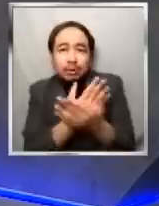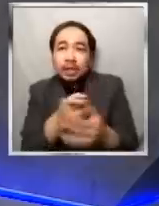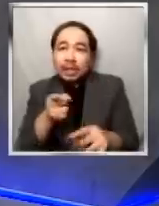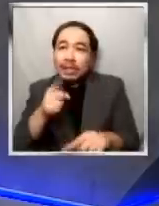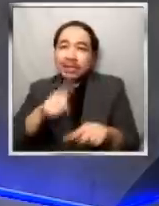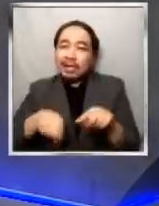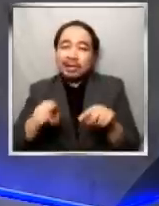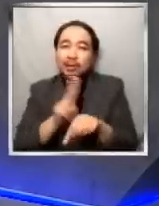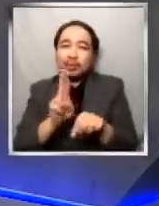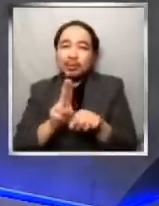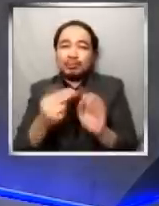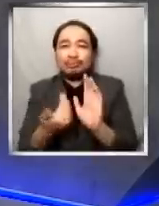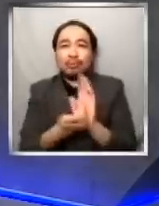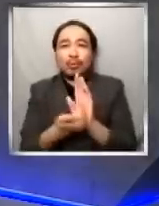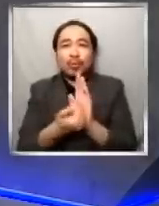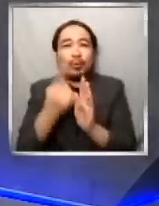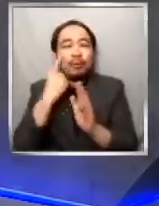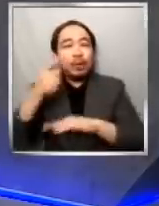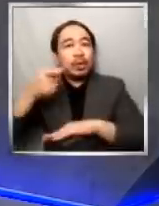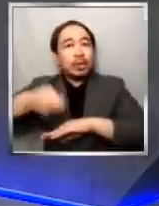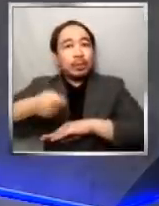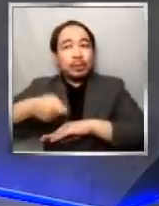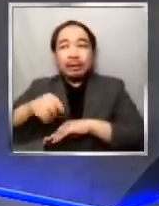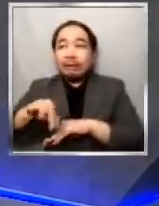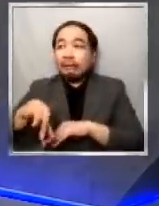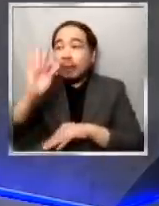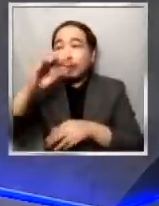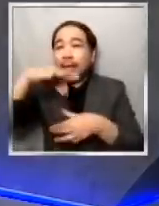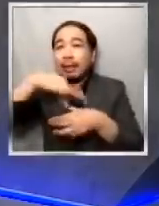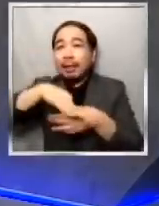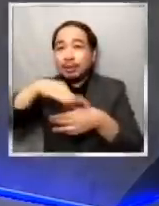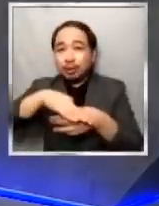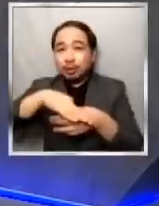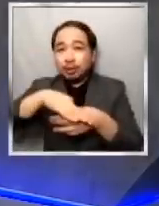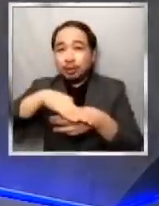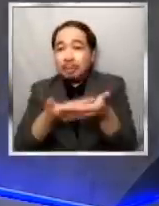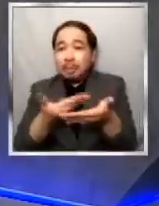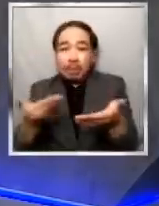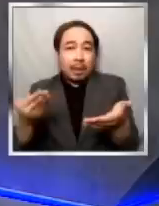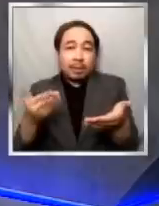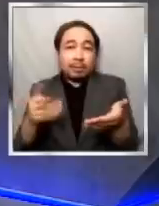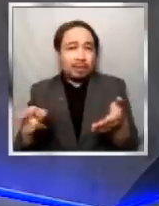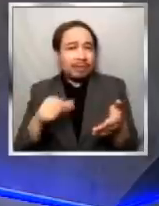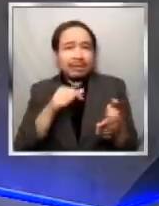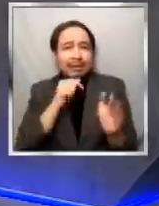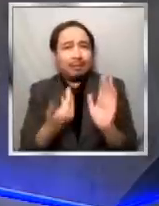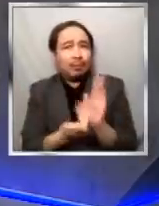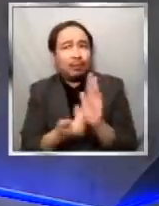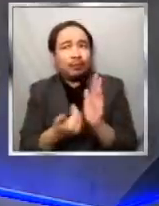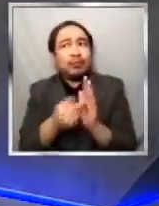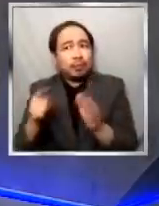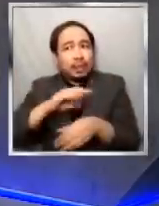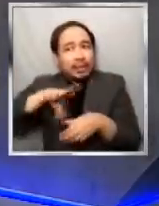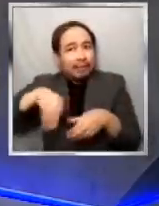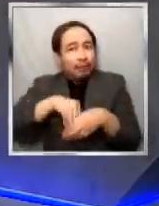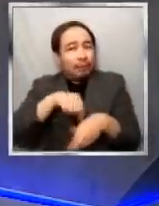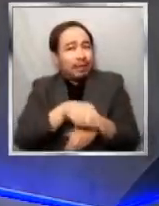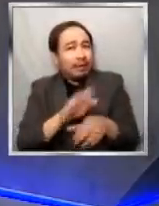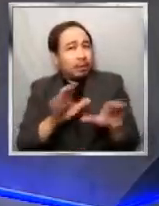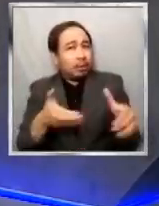pagkakakuha daw ng mga election para pinalya, ika nga, ay hindi raw patunay na may kinalaman siya rito. Hindi naman daw krimen